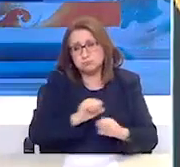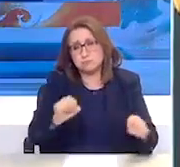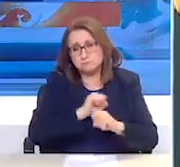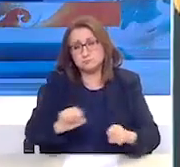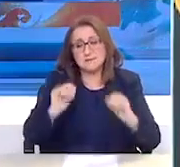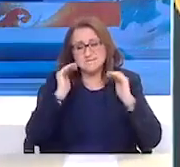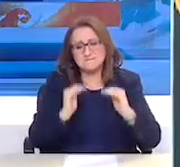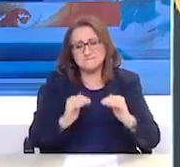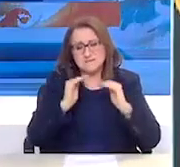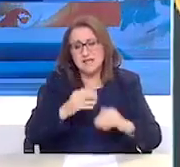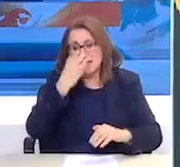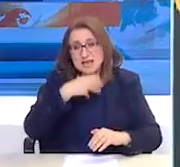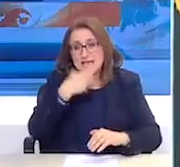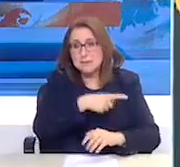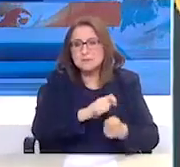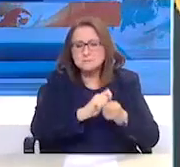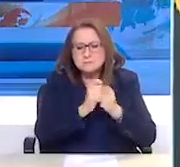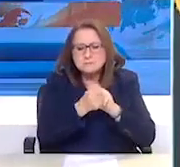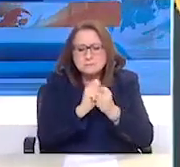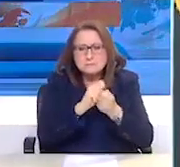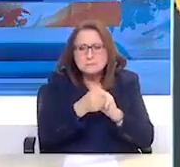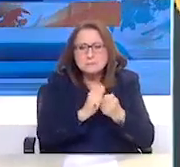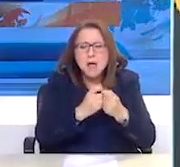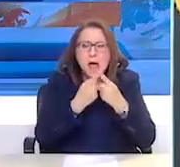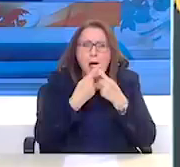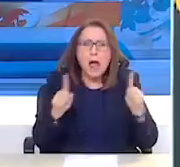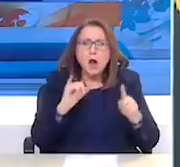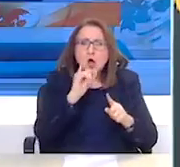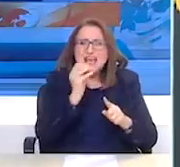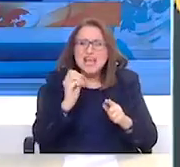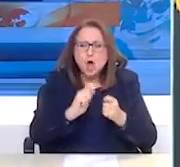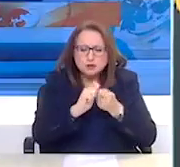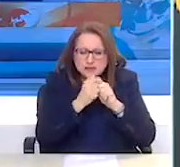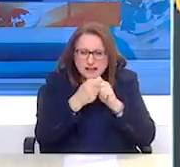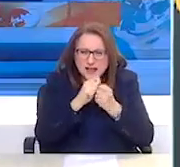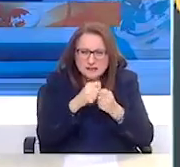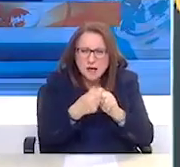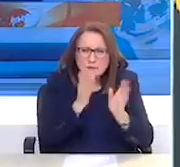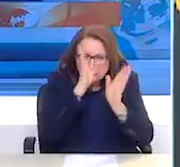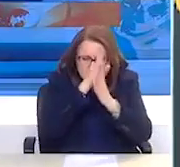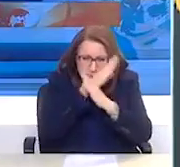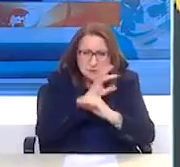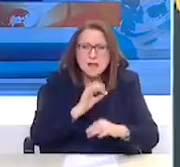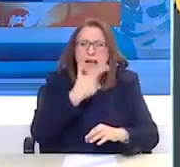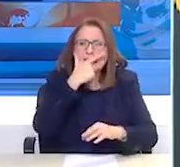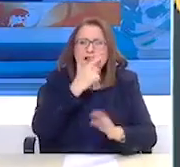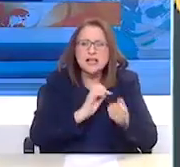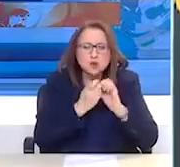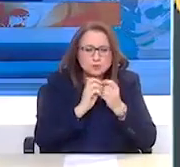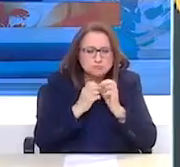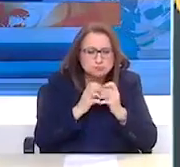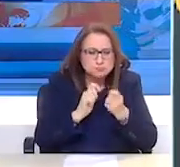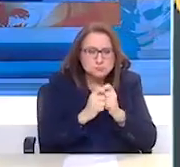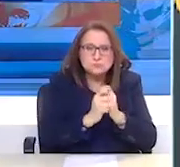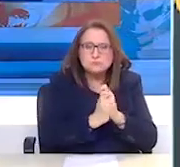συνεχώς εξελίσσονται και αλλάσουν ταχύτατα και έχουν την μεγάλη διασπορά στο ζωικό βασίλειο, στους